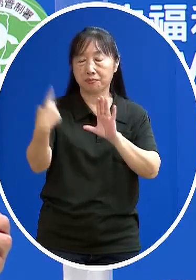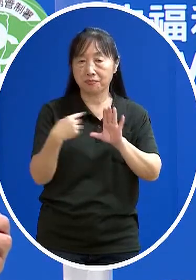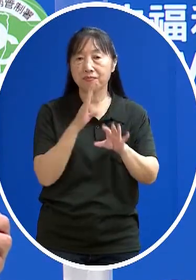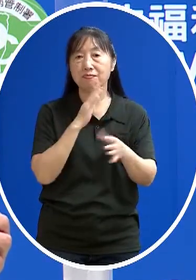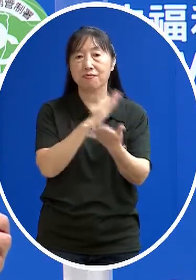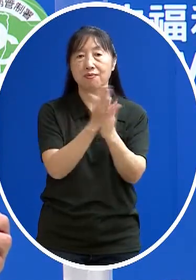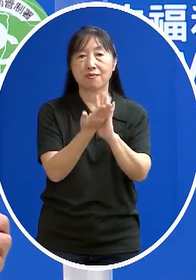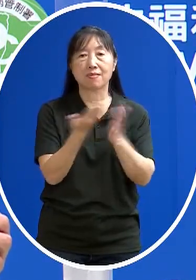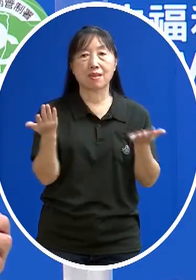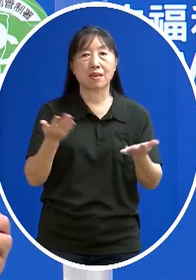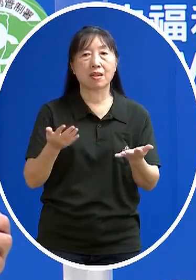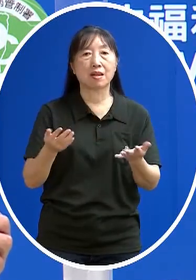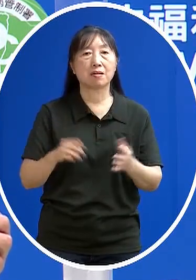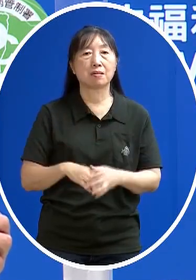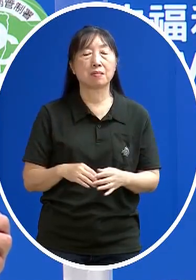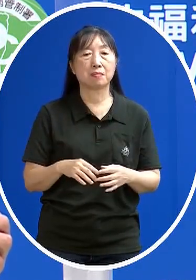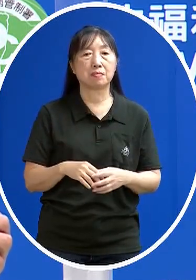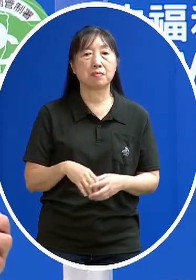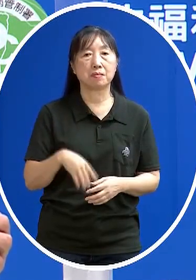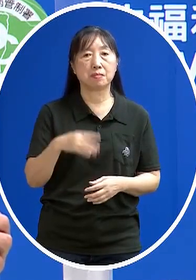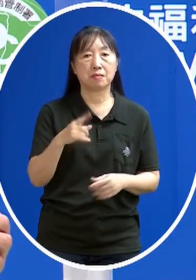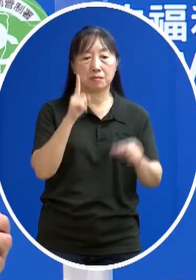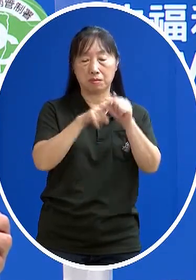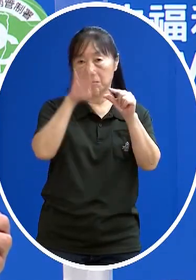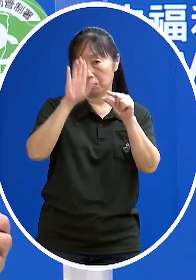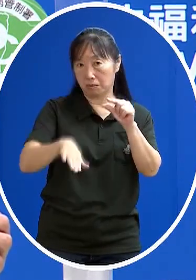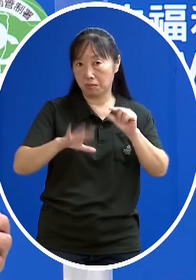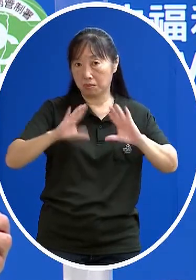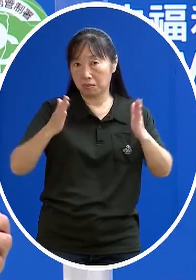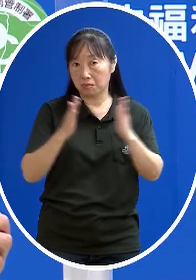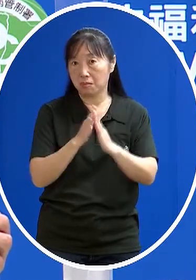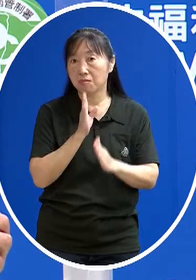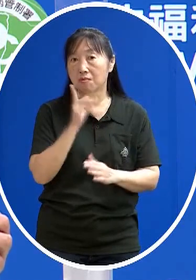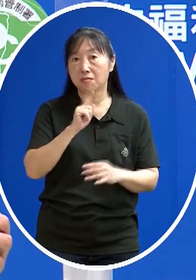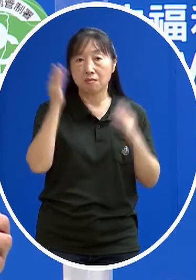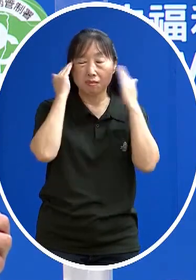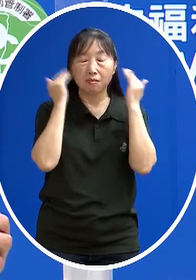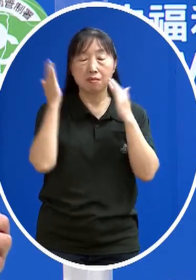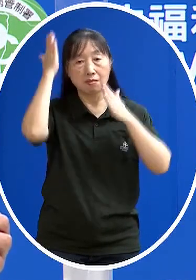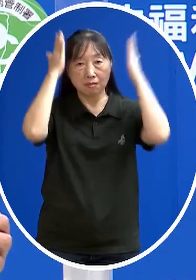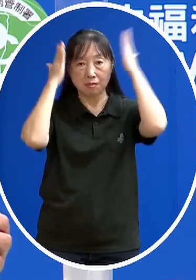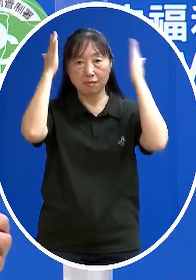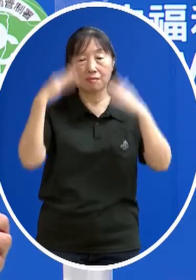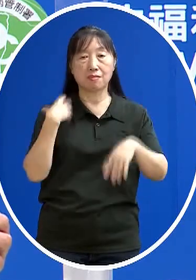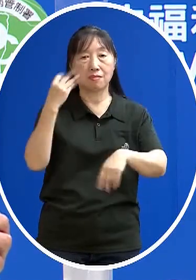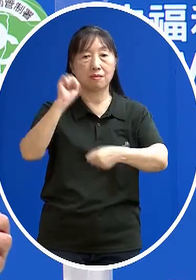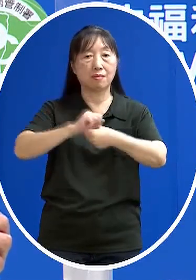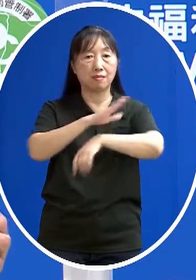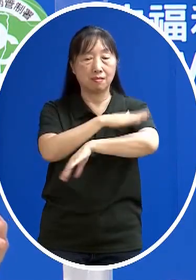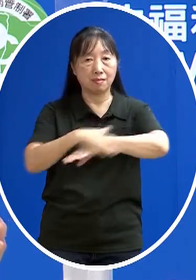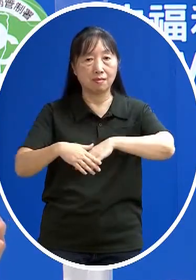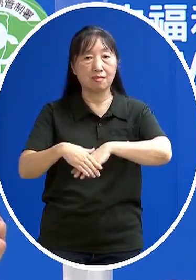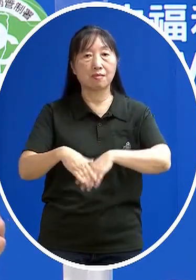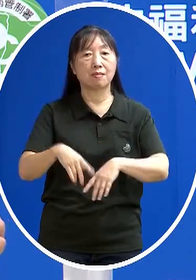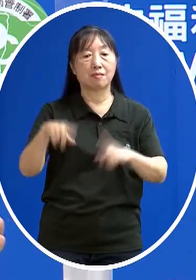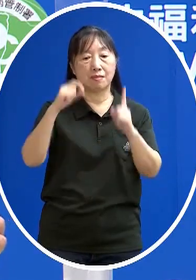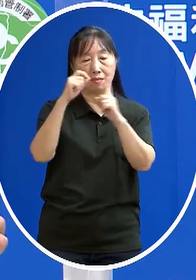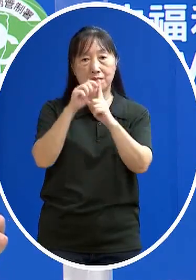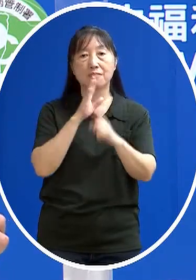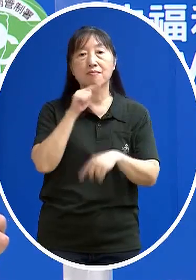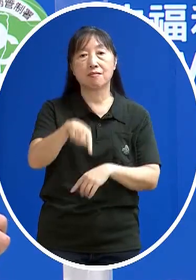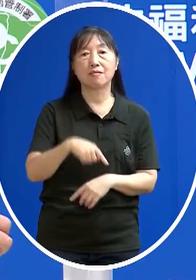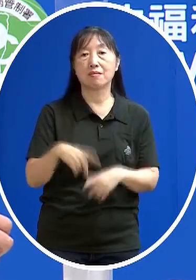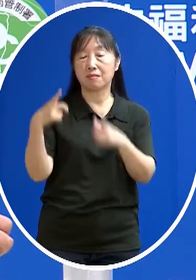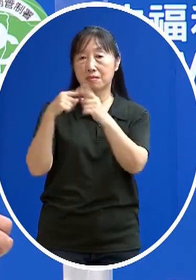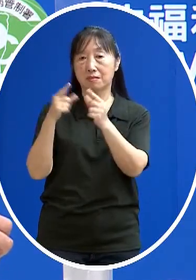寨、缅甸。那中低风险的国家现在包含韩国、马来西亚、新加坡、斯里兰卡。那日